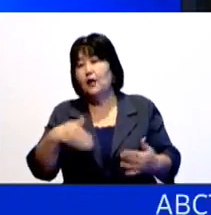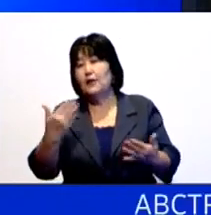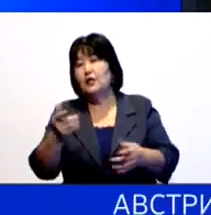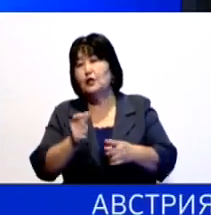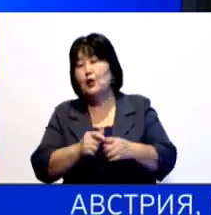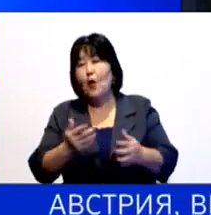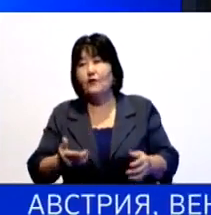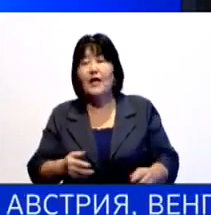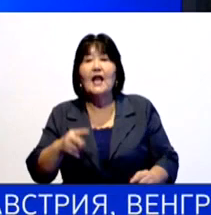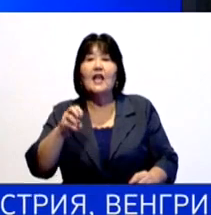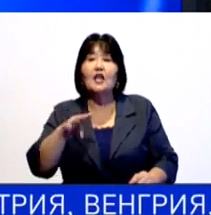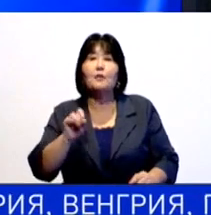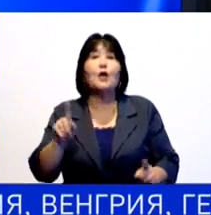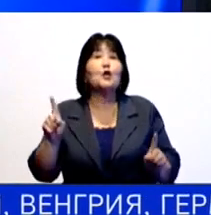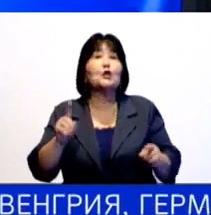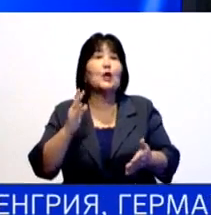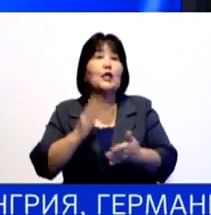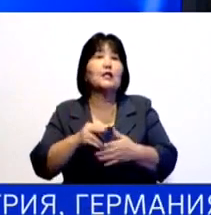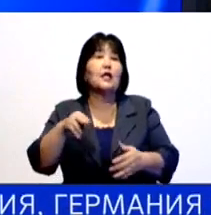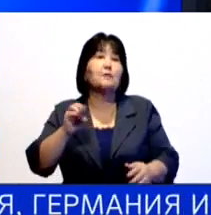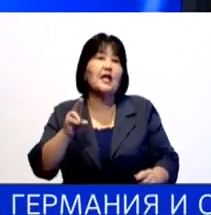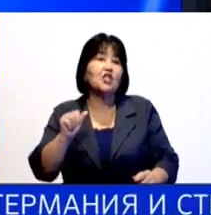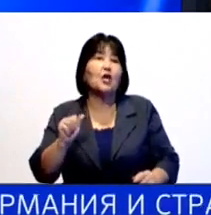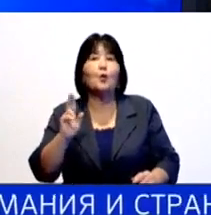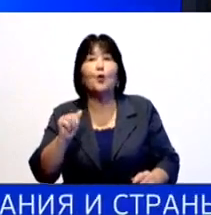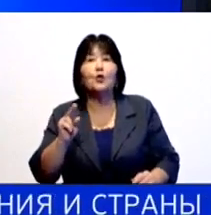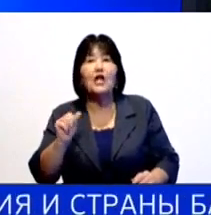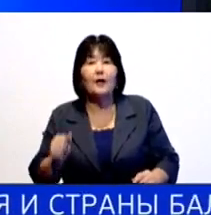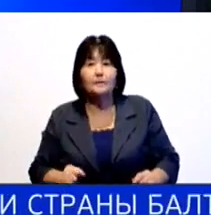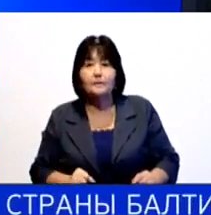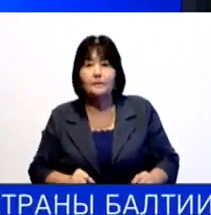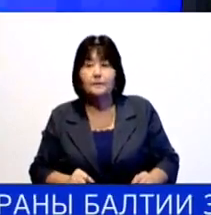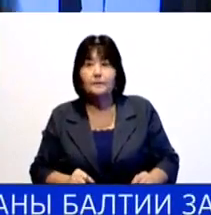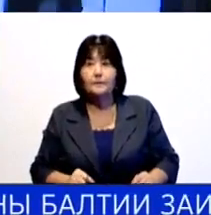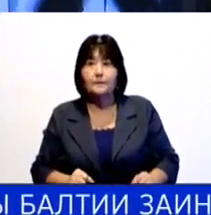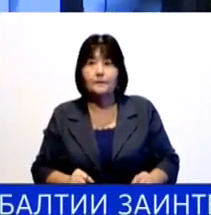ей слово. Лимара, что означает «Печь-куча»?